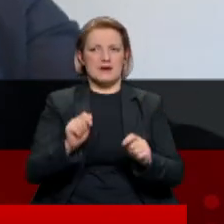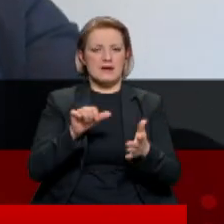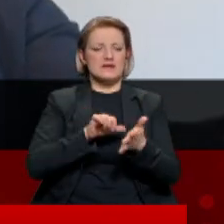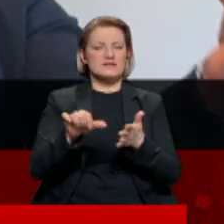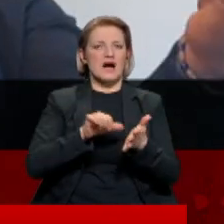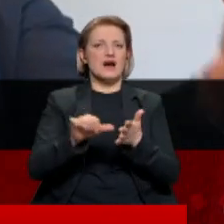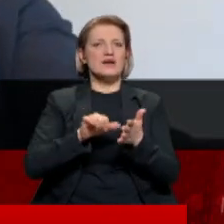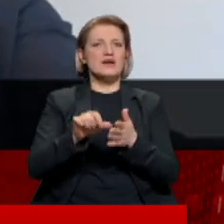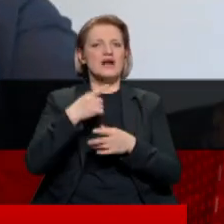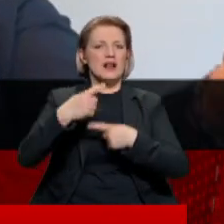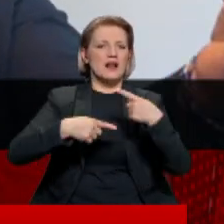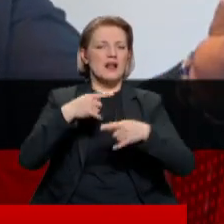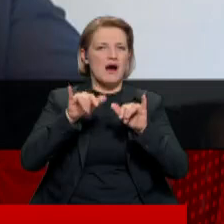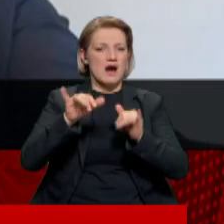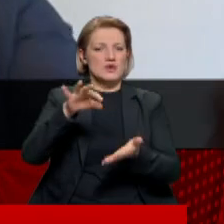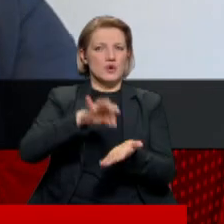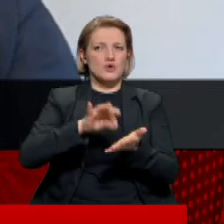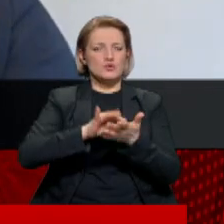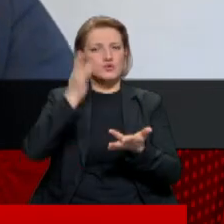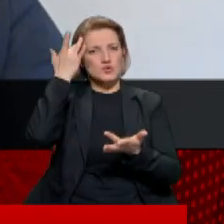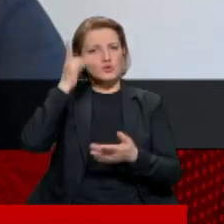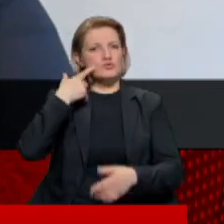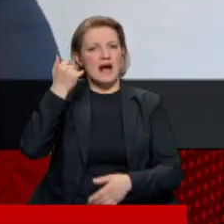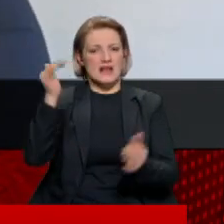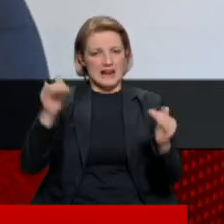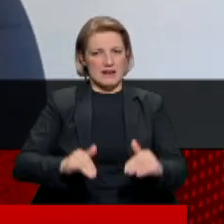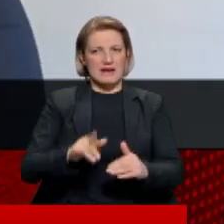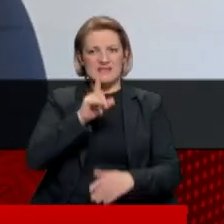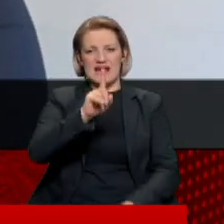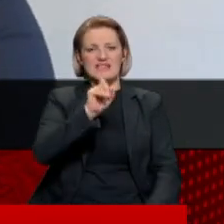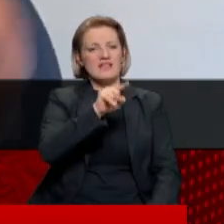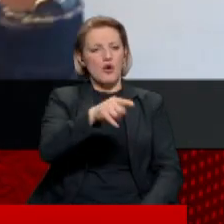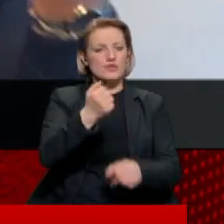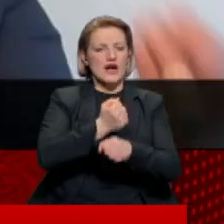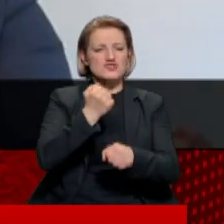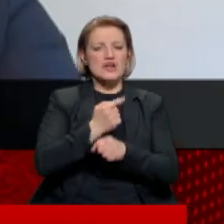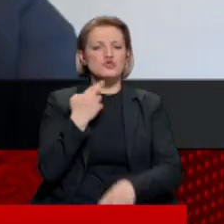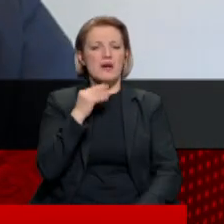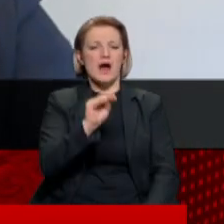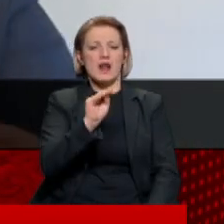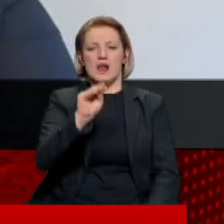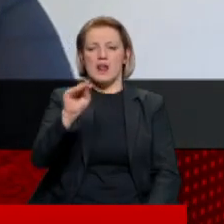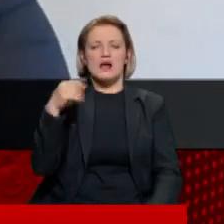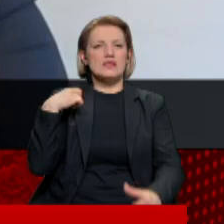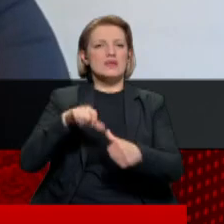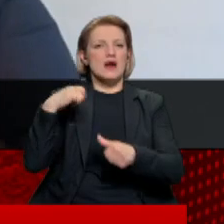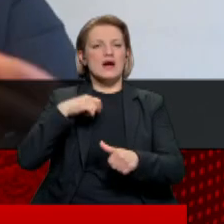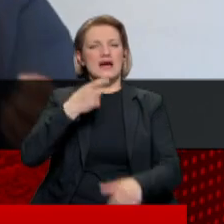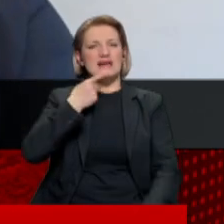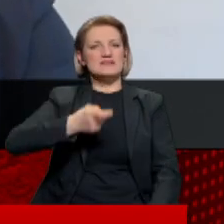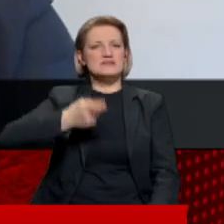Tarihini yaşatmalıyız. Aynı konumda Kültür Bakanlığı gelmeli. Tek tek o taşları numaralayarak yeniden